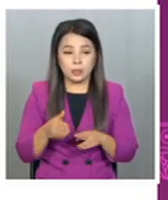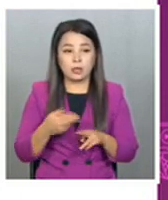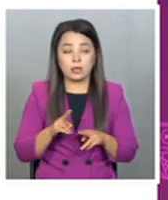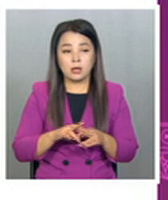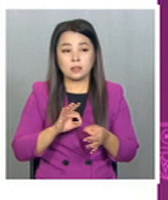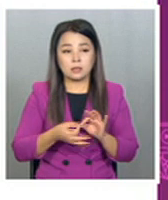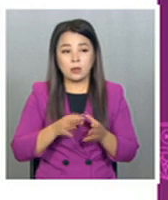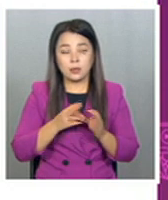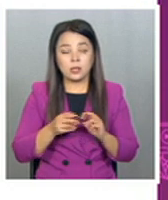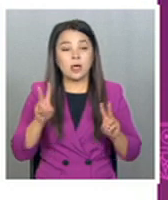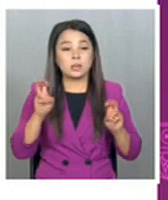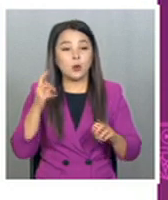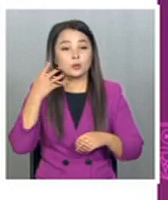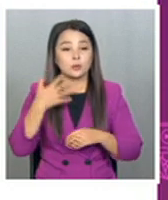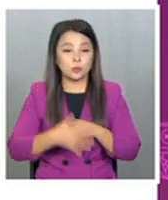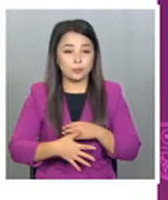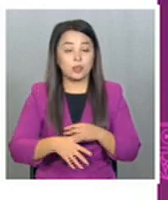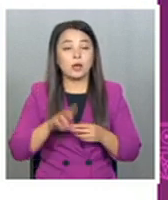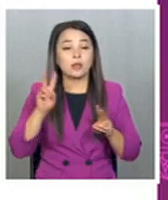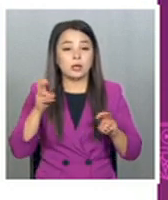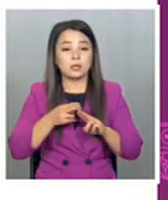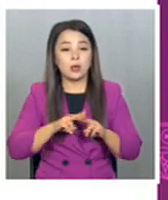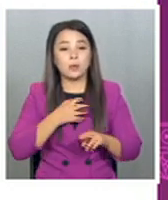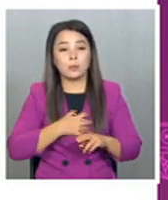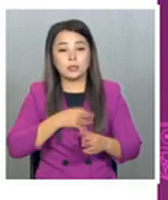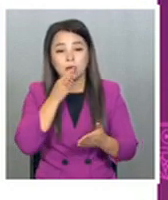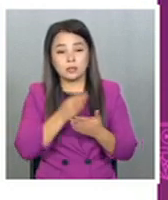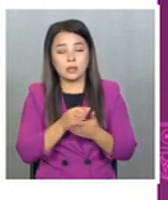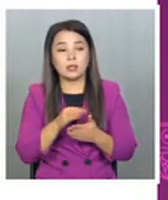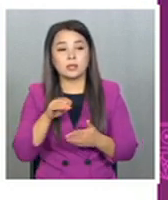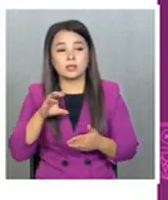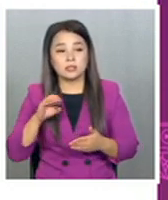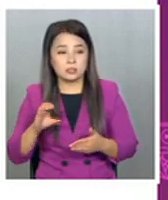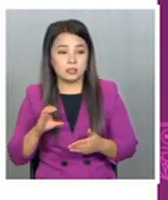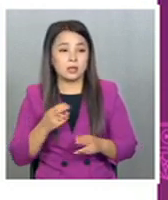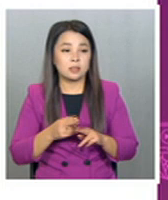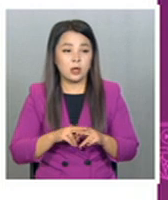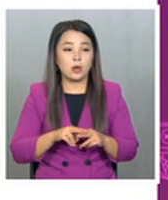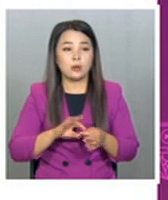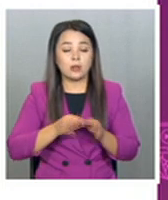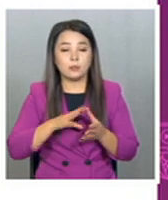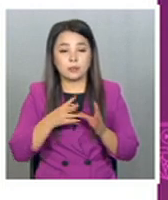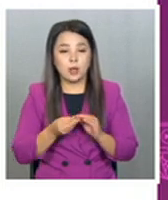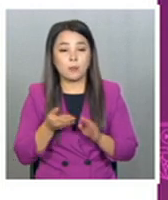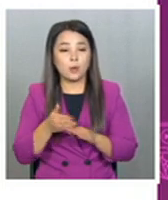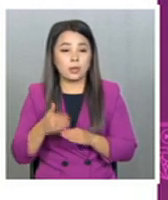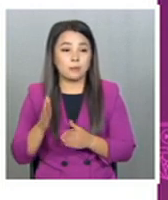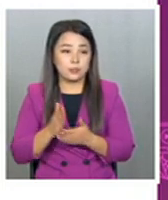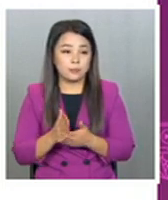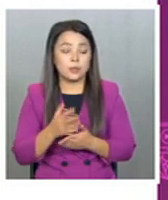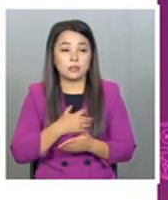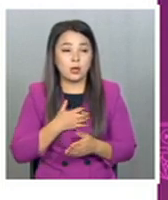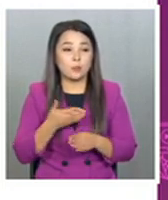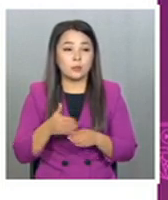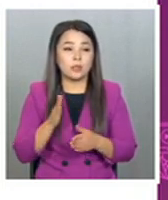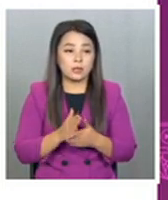бөлімде тақырыпты түсіну, тақырыптың өзектілігі, тезис бөлімшелері болады. Негізгі бөлімде